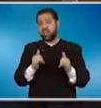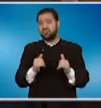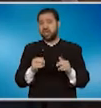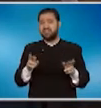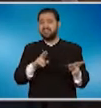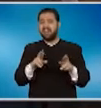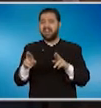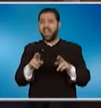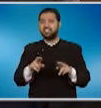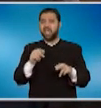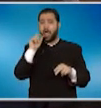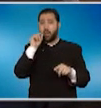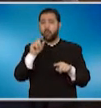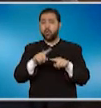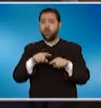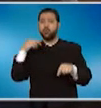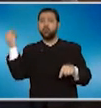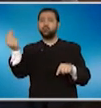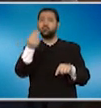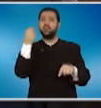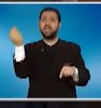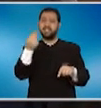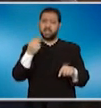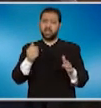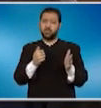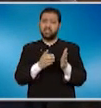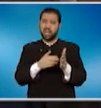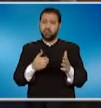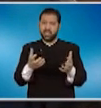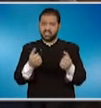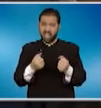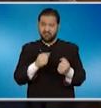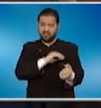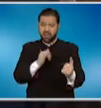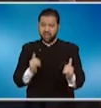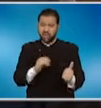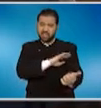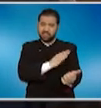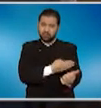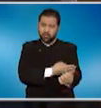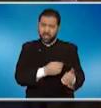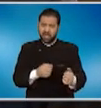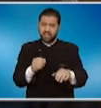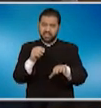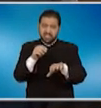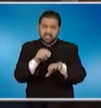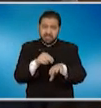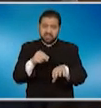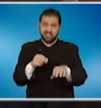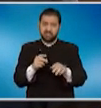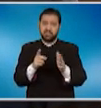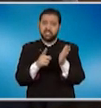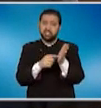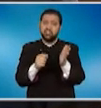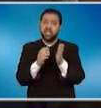căutător, cercetător, va extrapola mult prea mult, mult peste dimensiunea a ceea ce am oferit. În felul acesta se